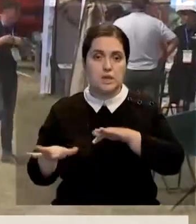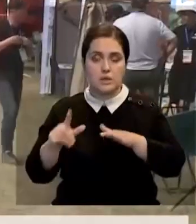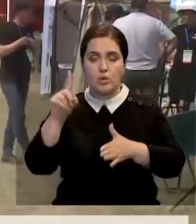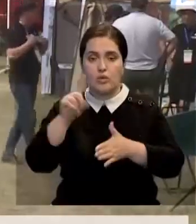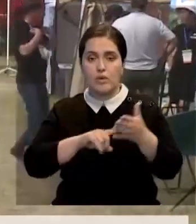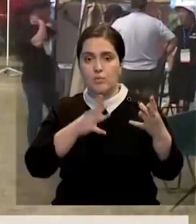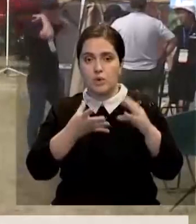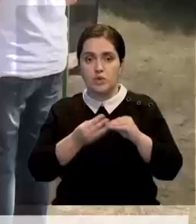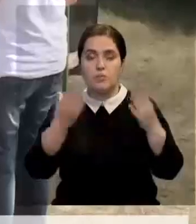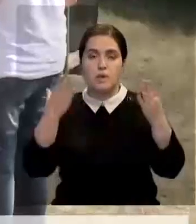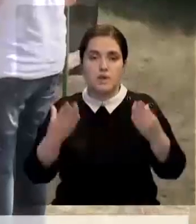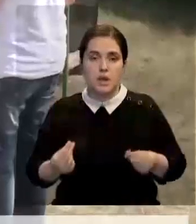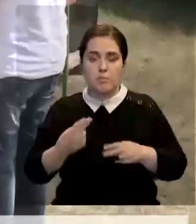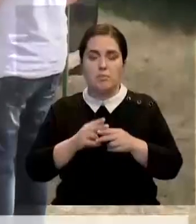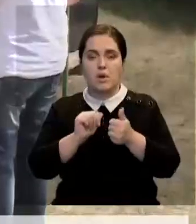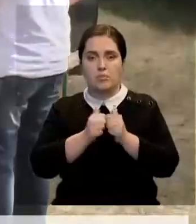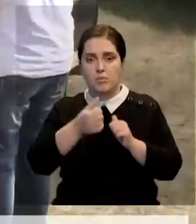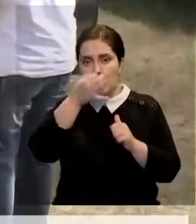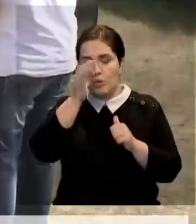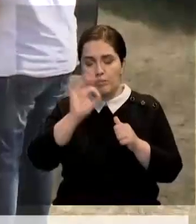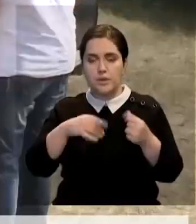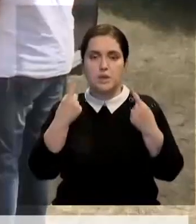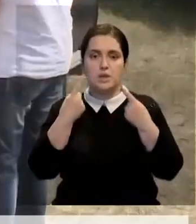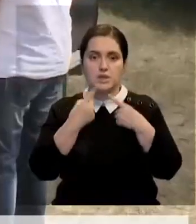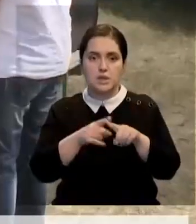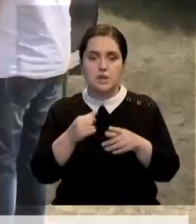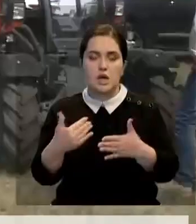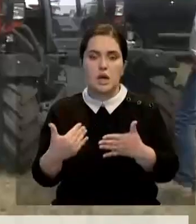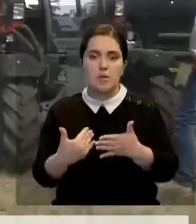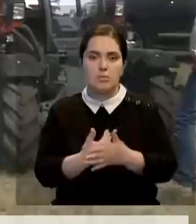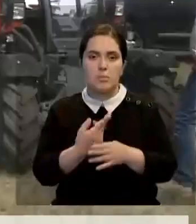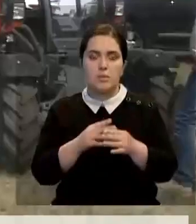итогам Дня поля аграрии не только обменяются опытом и технологиями, но и обновят парк